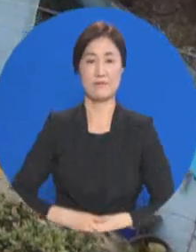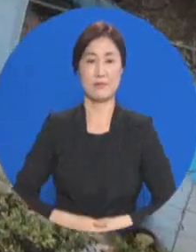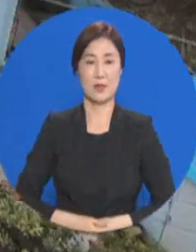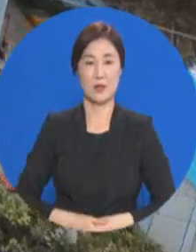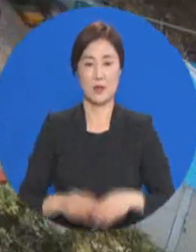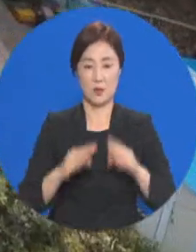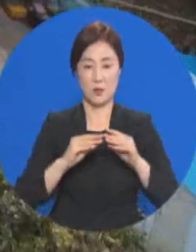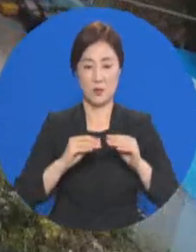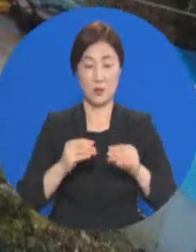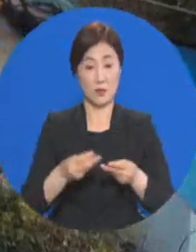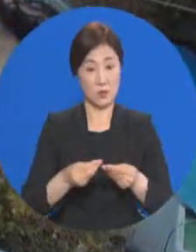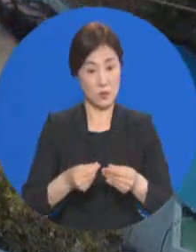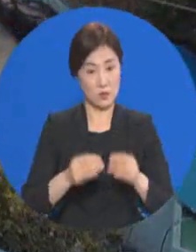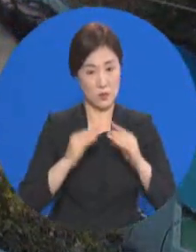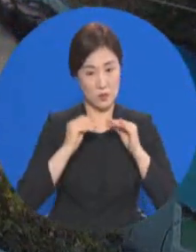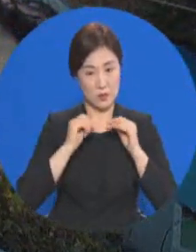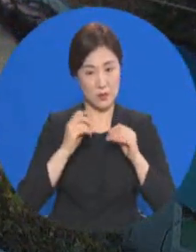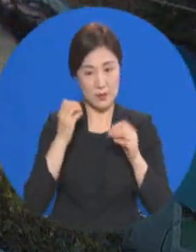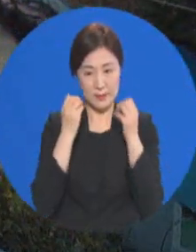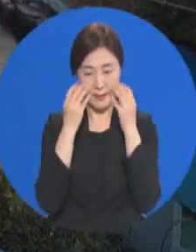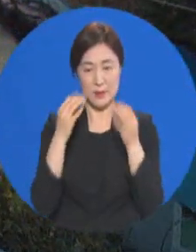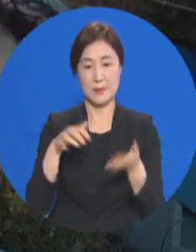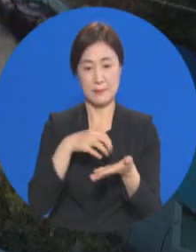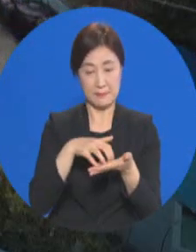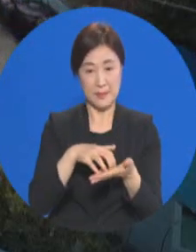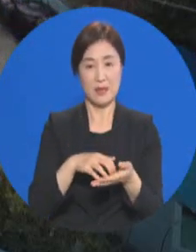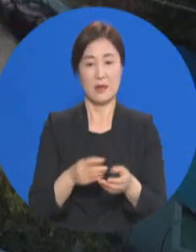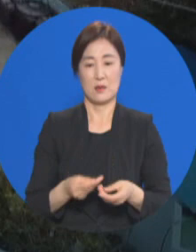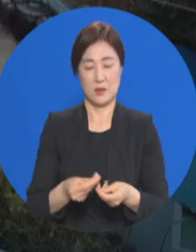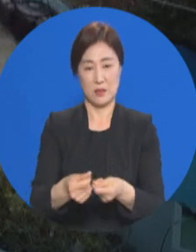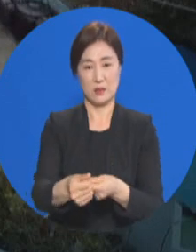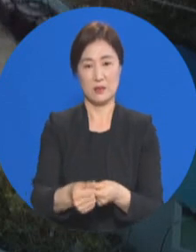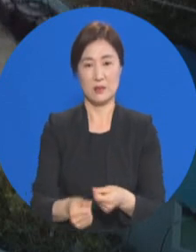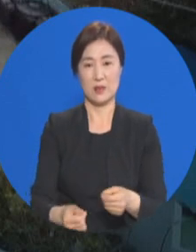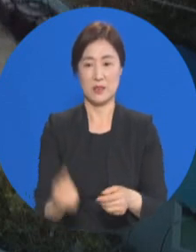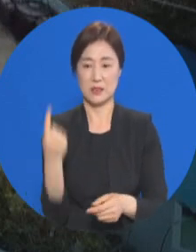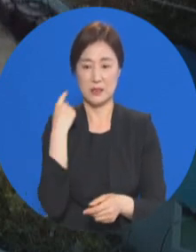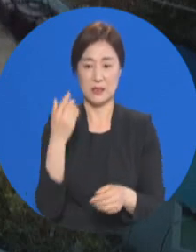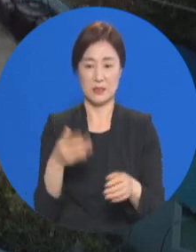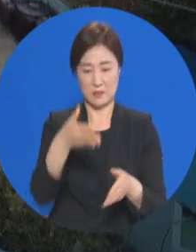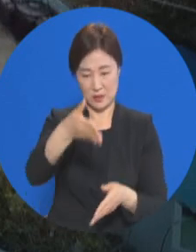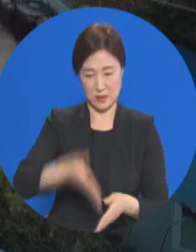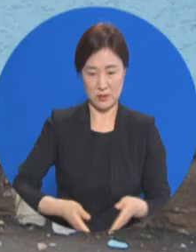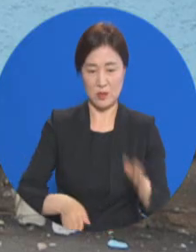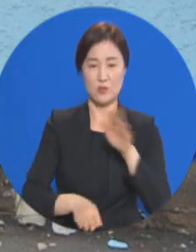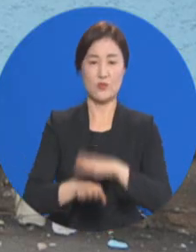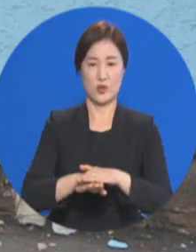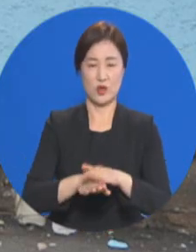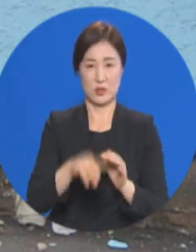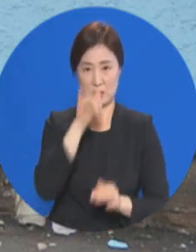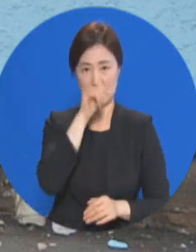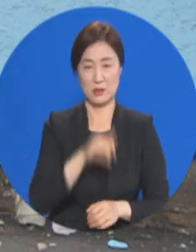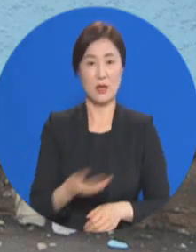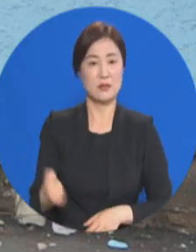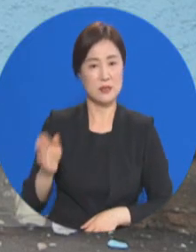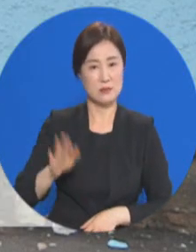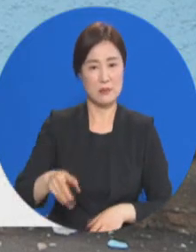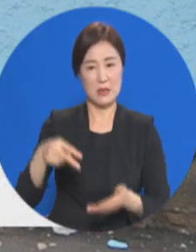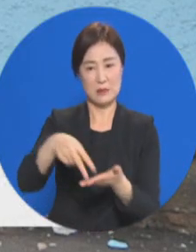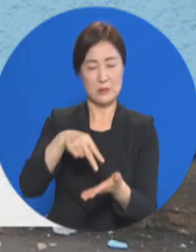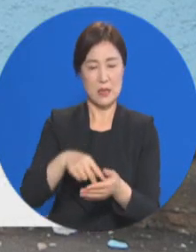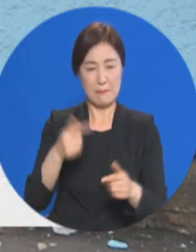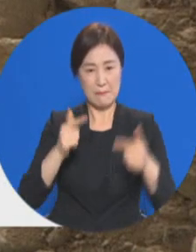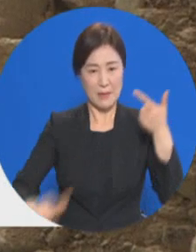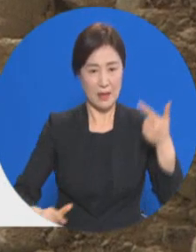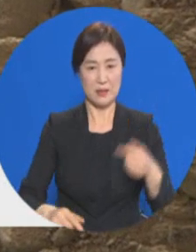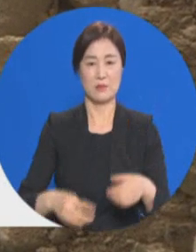새로 측량했는데 뒷집의 진출입로에 앞집 부지가 물려있던 사실이 드러난 겁니다. 하지만 극심한 입장차로